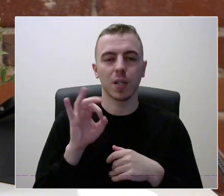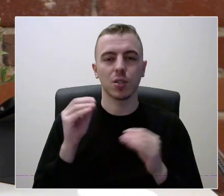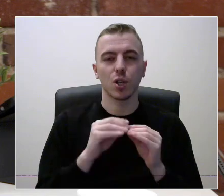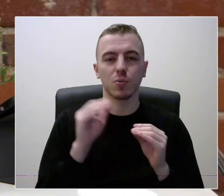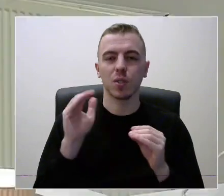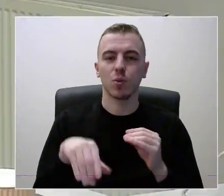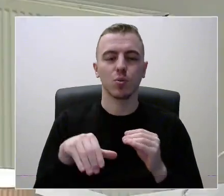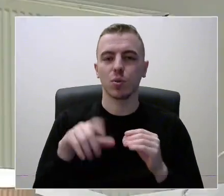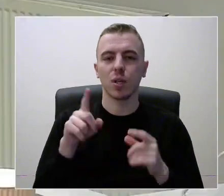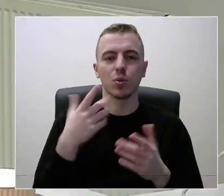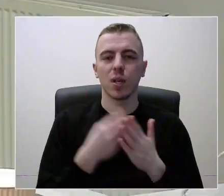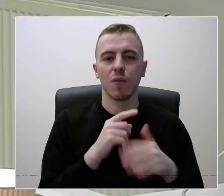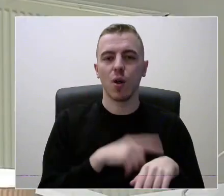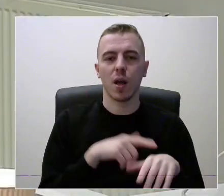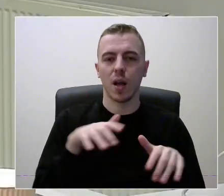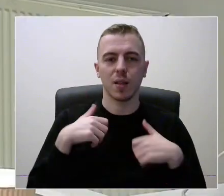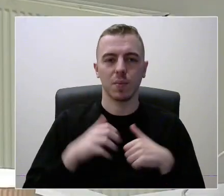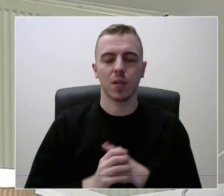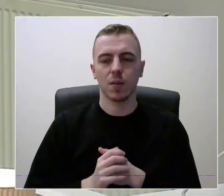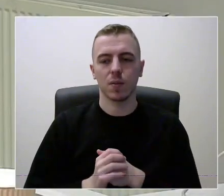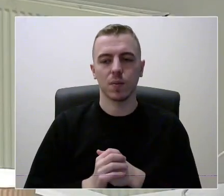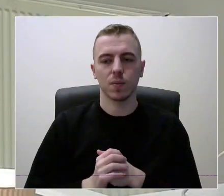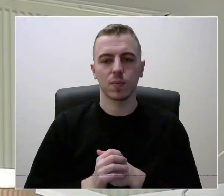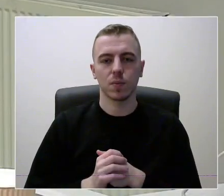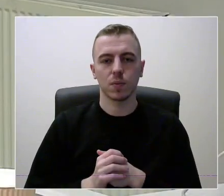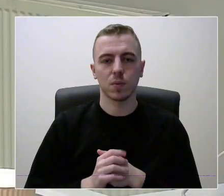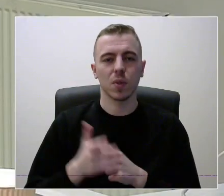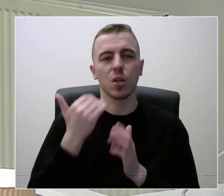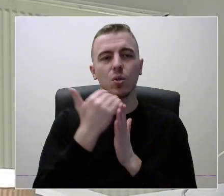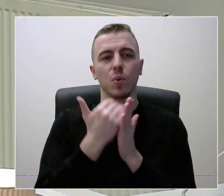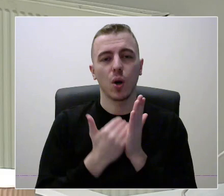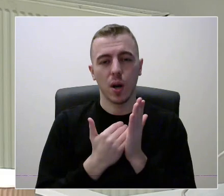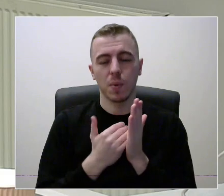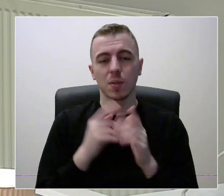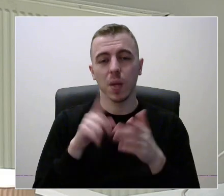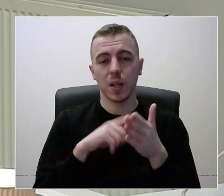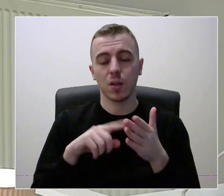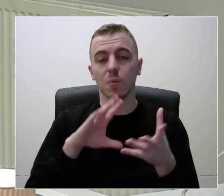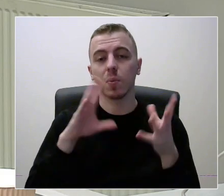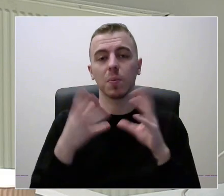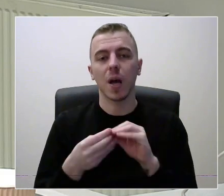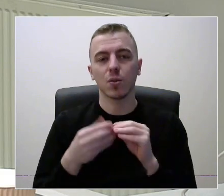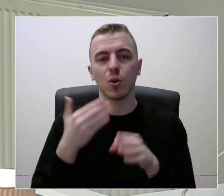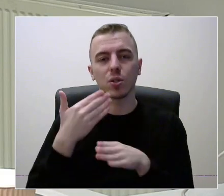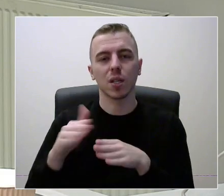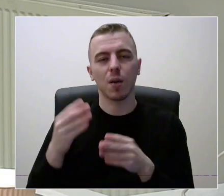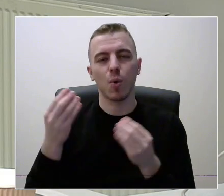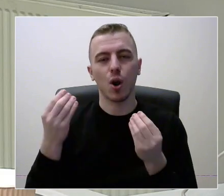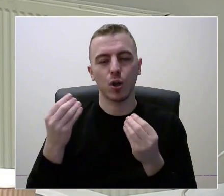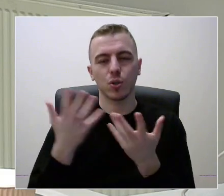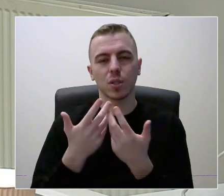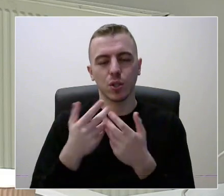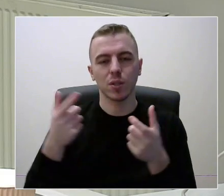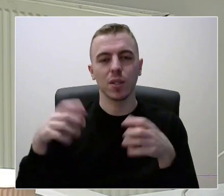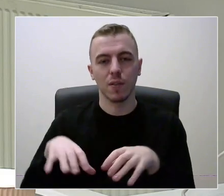tiesiog savo laiką atiminėjate iš pasbaigiamo žodžio. Tas visas programas panaikino ir pridėjo prie bendro skiriamų lėšų skaičiaus savivaldybei,